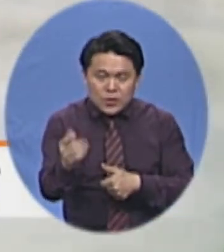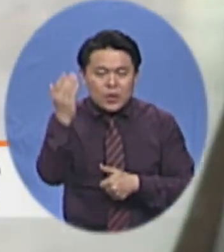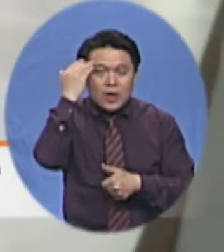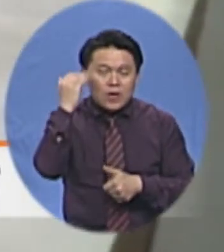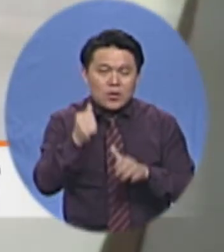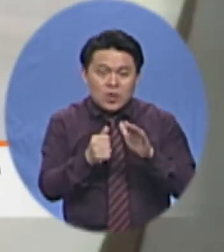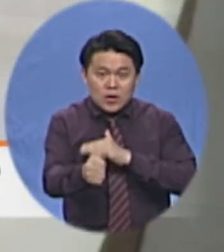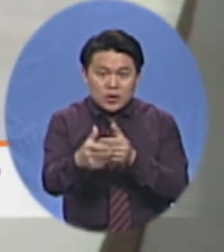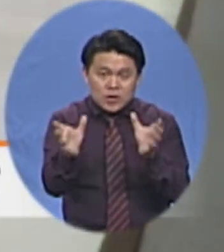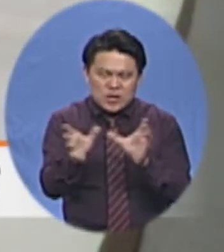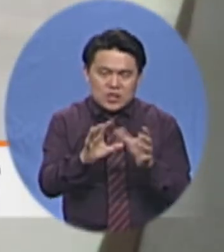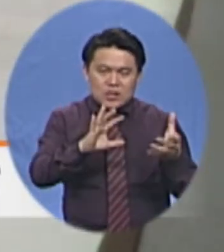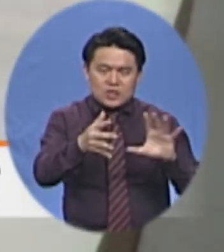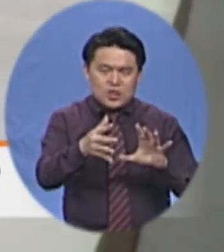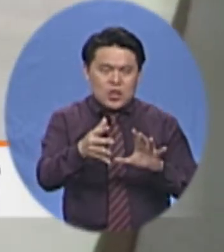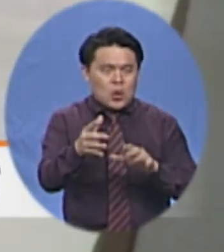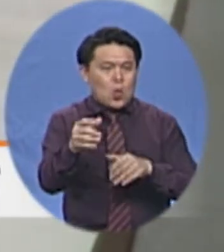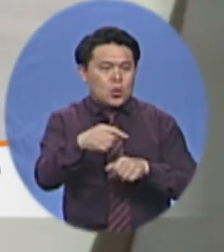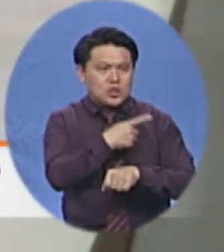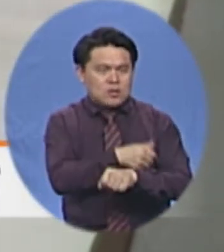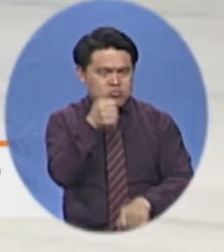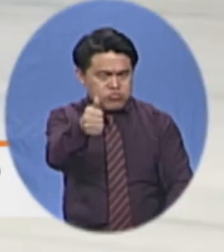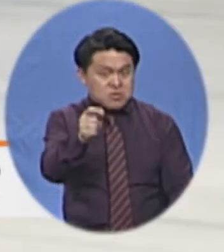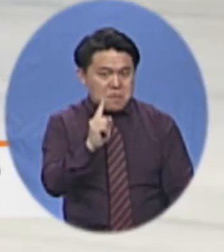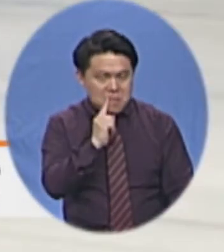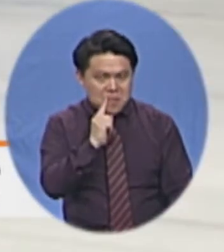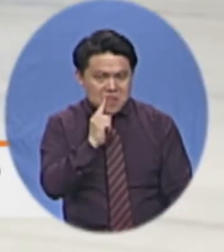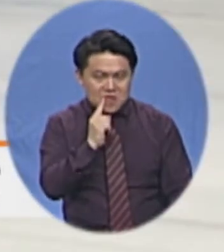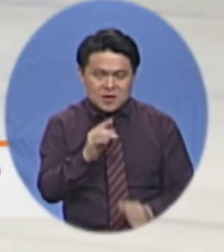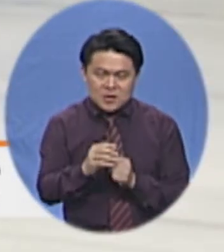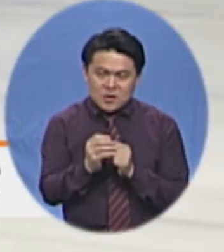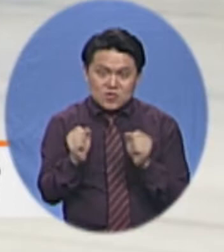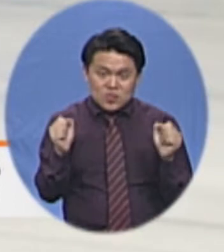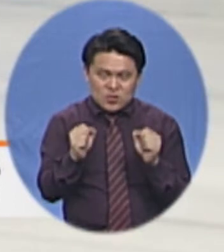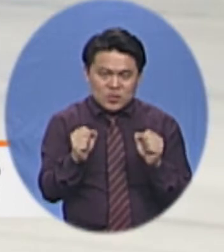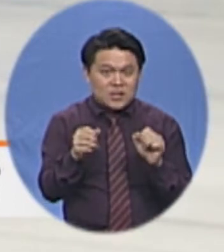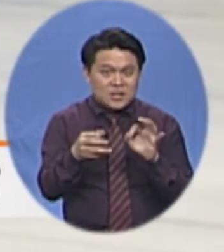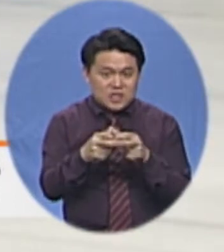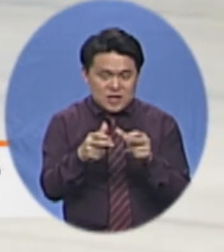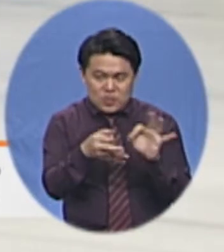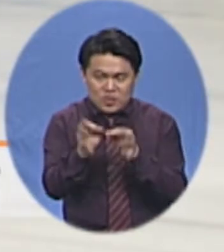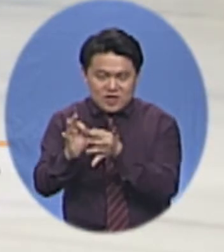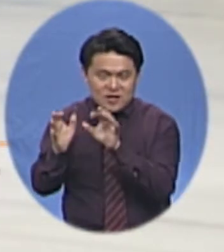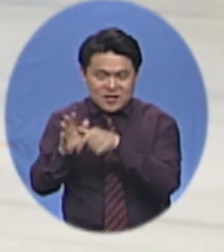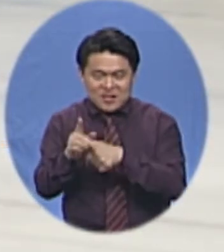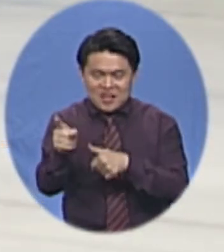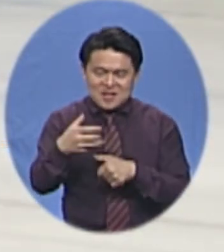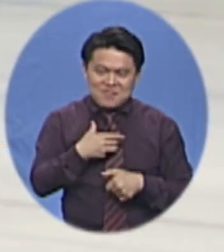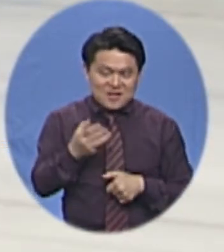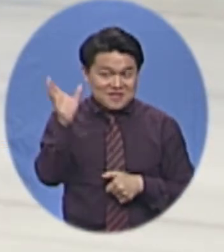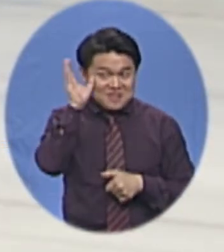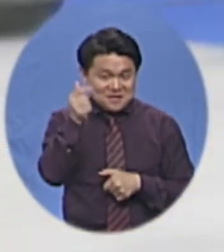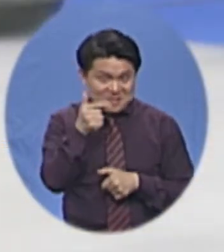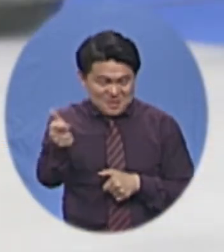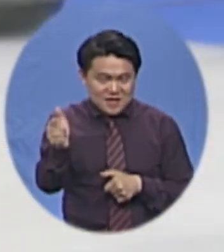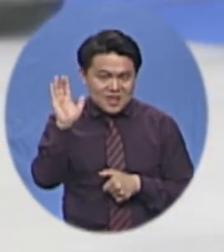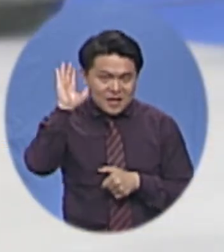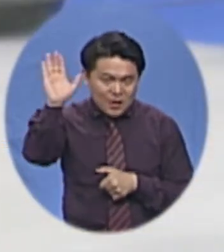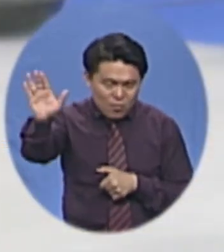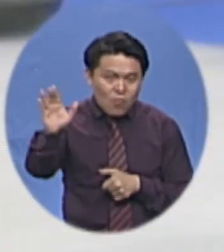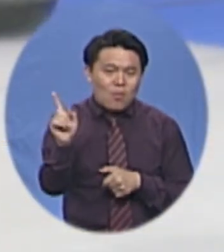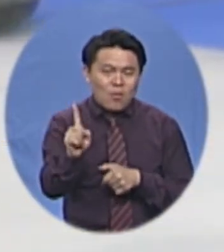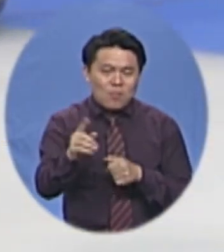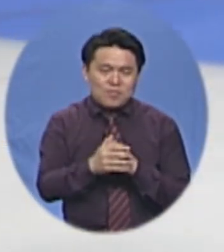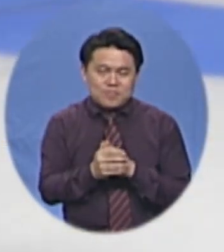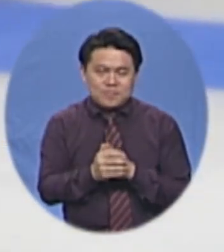우리나라 대표팀도 세계적인 수준이라 하니 동계 패럴림픽 때 좋은 성적을 기대해도 되겠죠? 앞으로 남은 기간